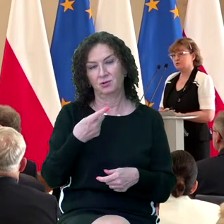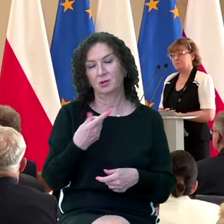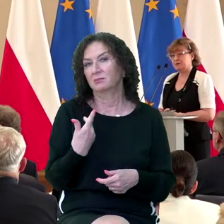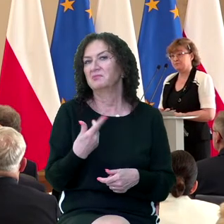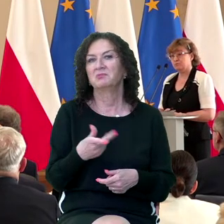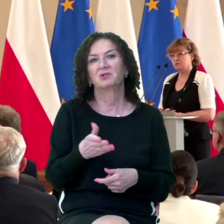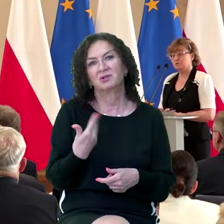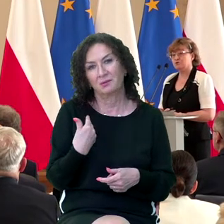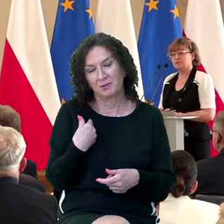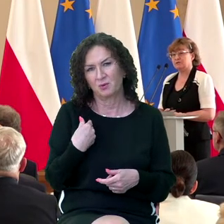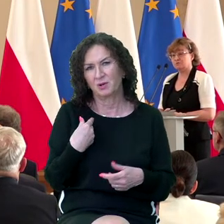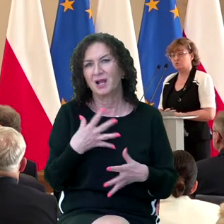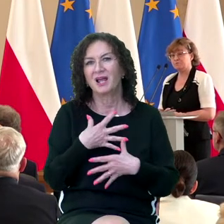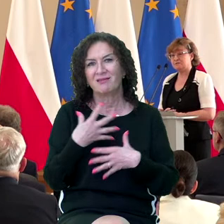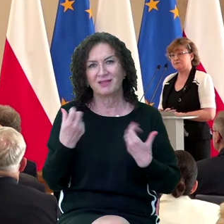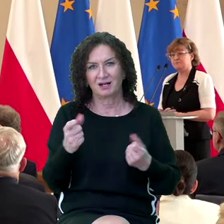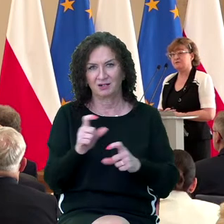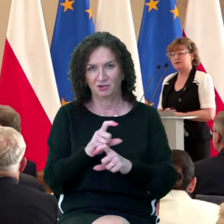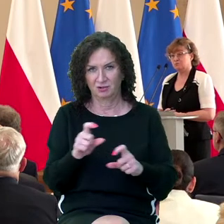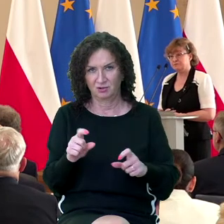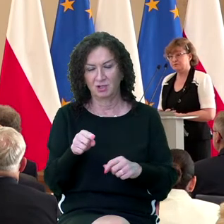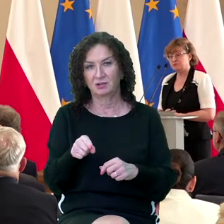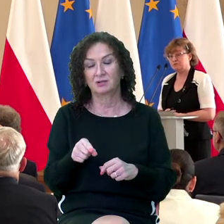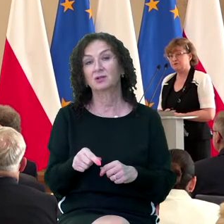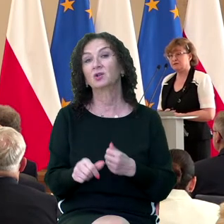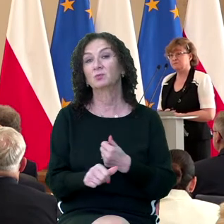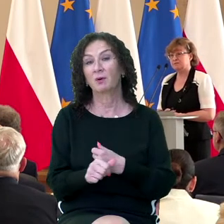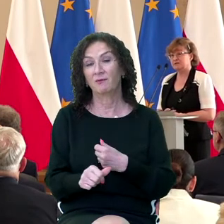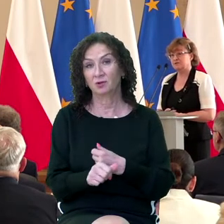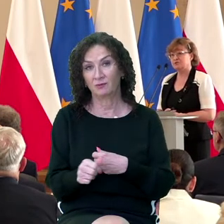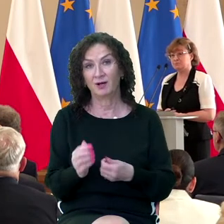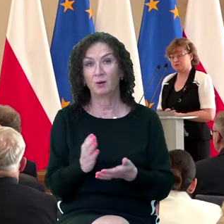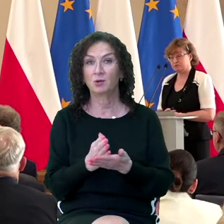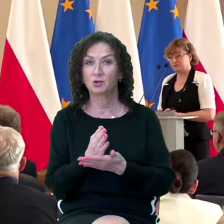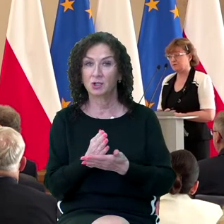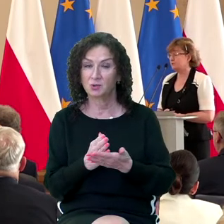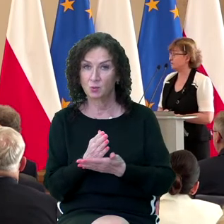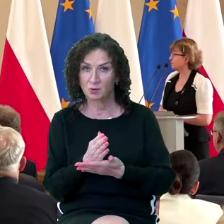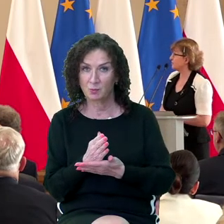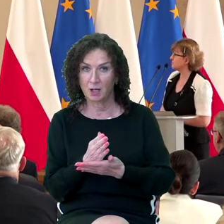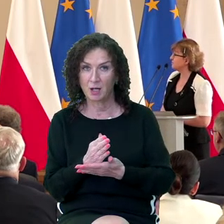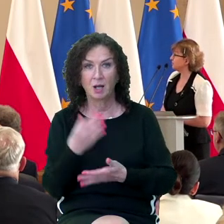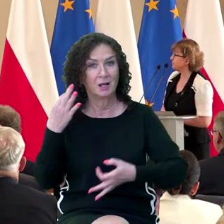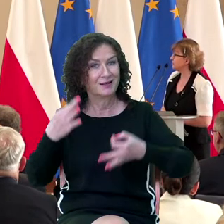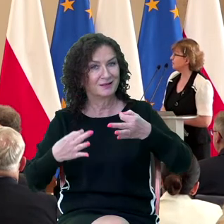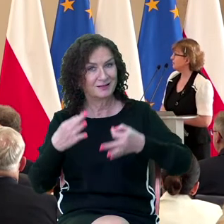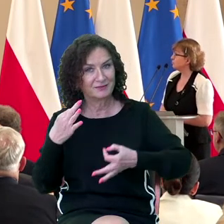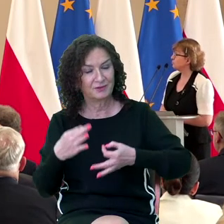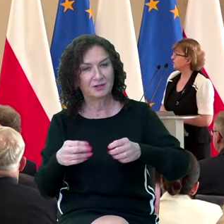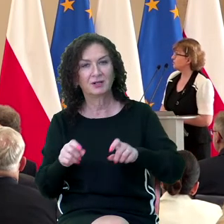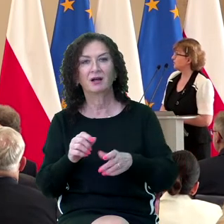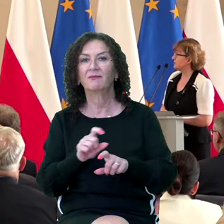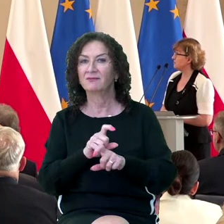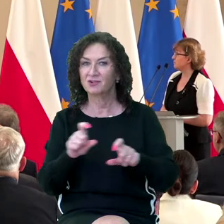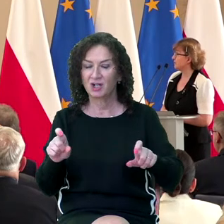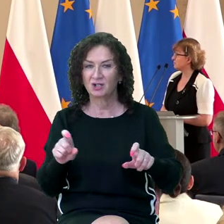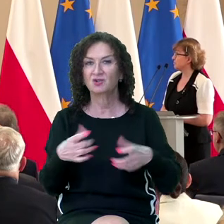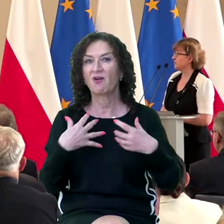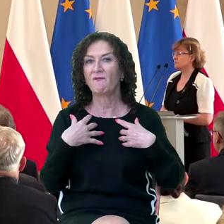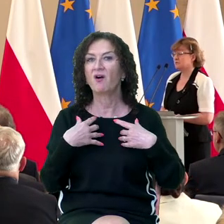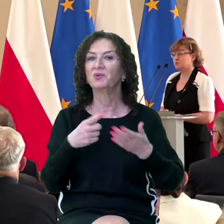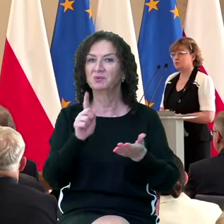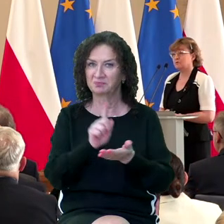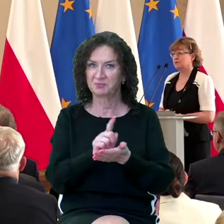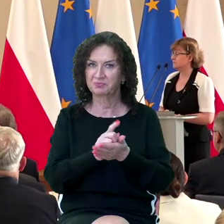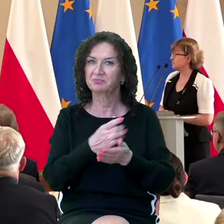to sprawiło, że ta służba cywilna również w jakimś zakresie przetrwała ten okres wojny. Tu macie państwo bardzo